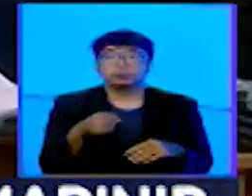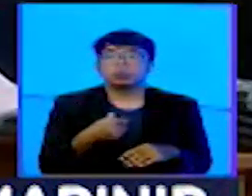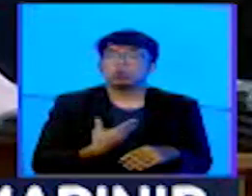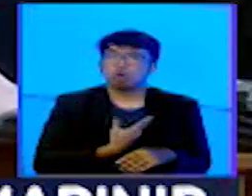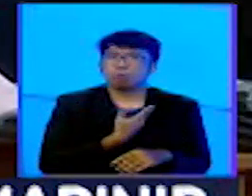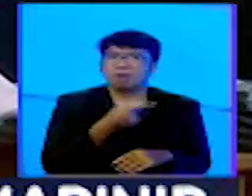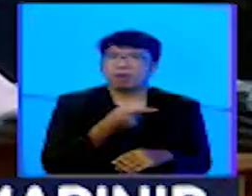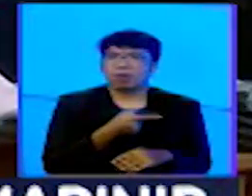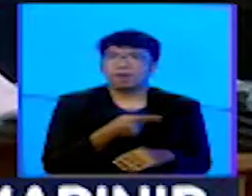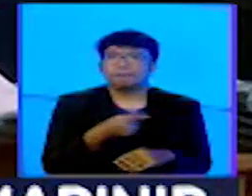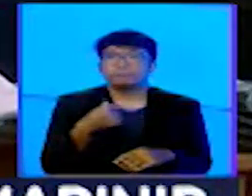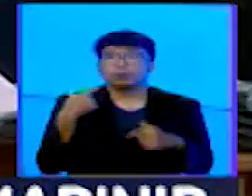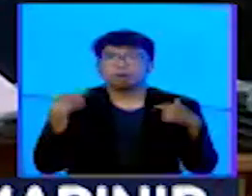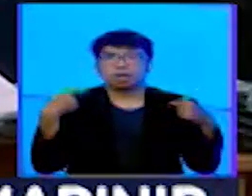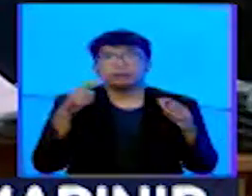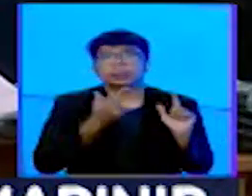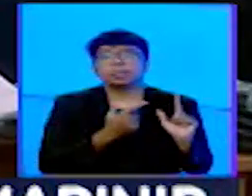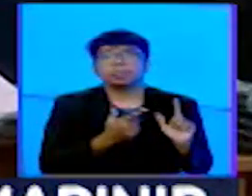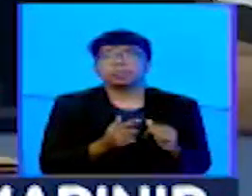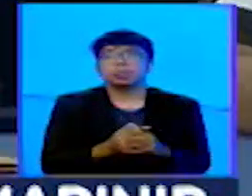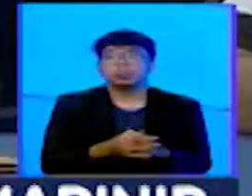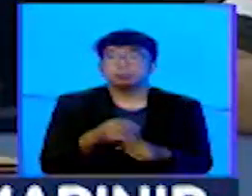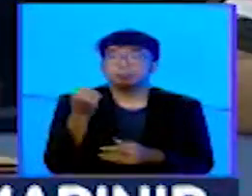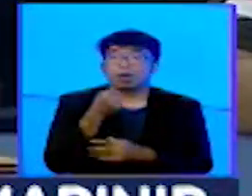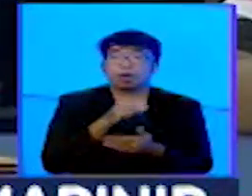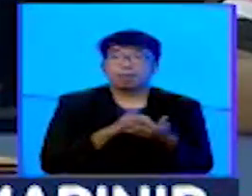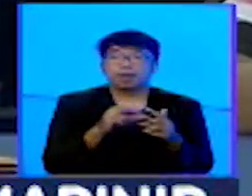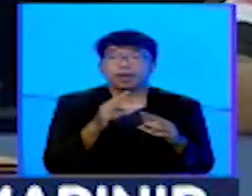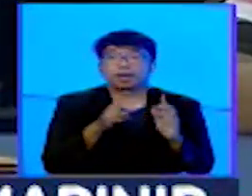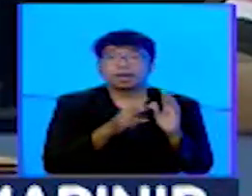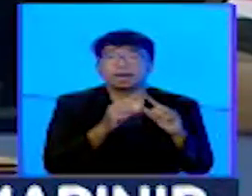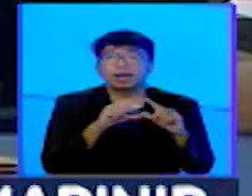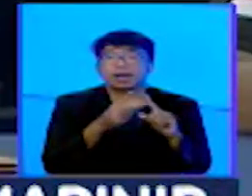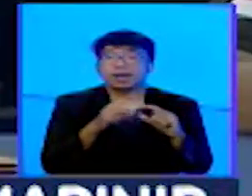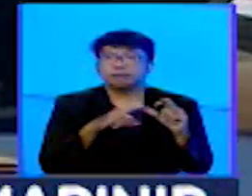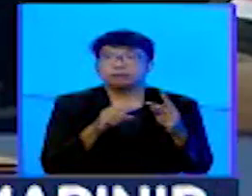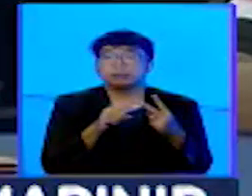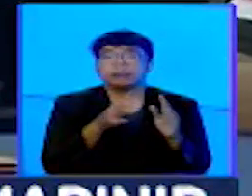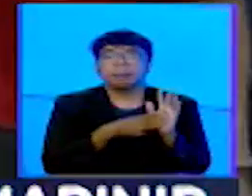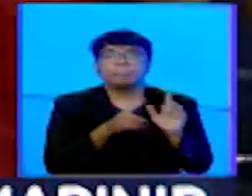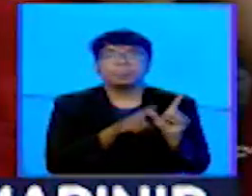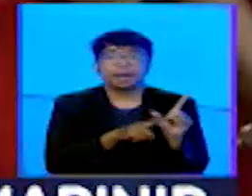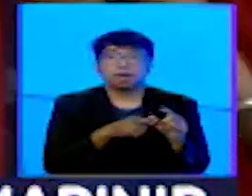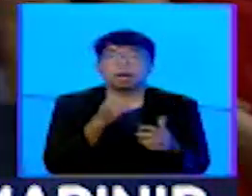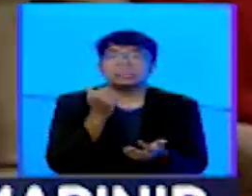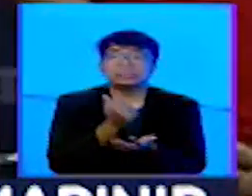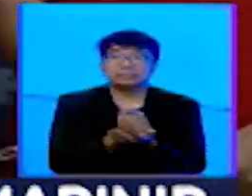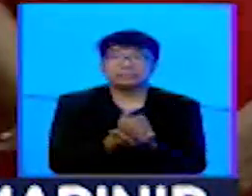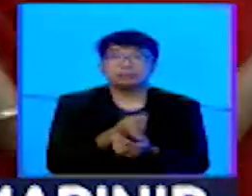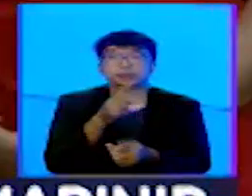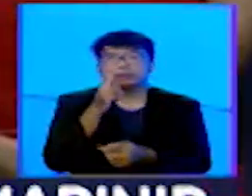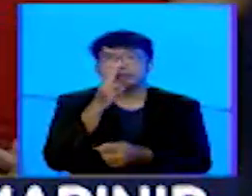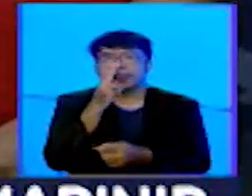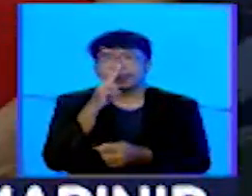Widiatmoko. Kedua pelaku adalah RHS dan RY, warga Kecamatan Senen, Jakarta Pusat, sementara dua pelaku lainnya